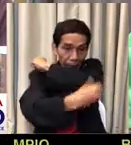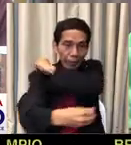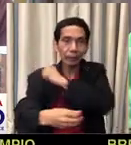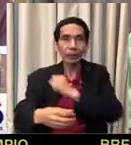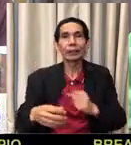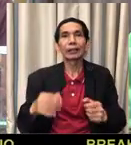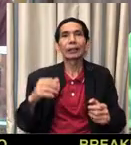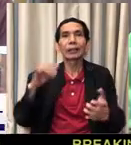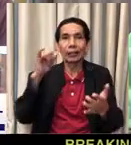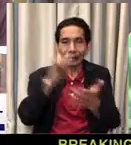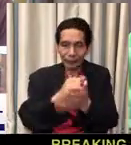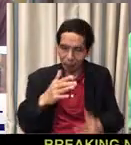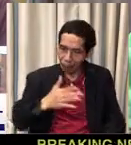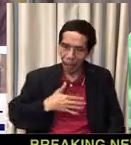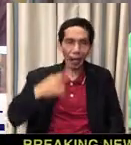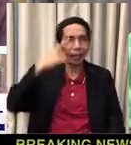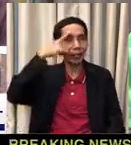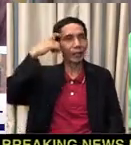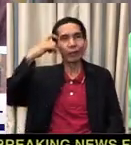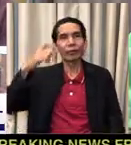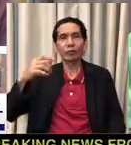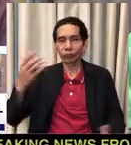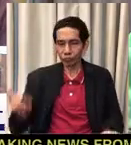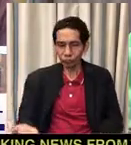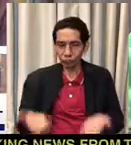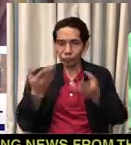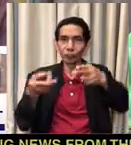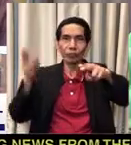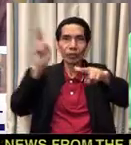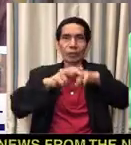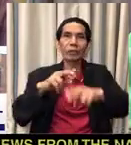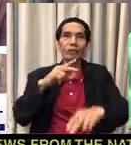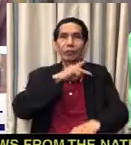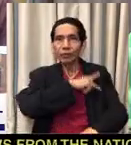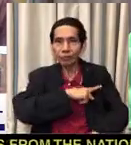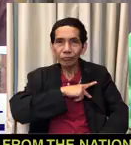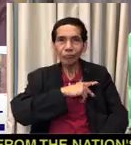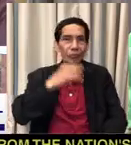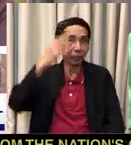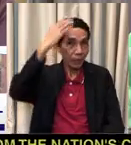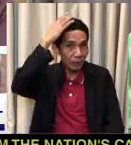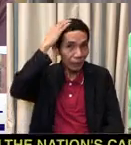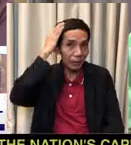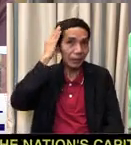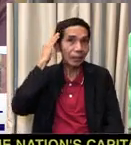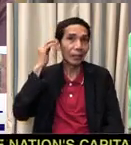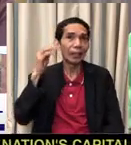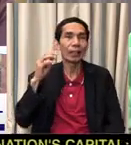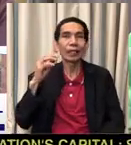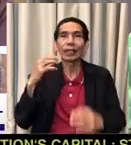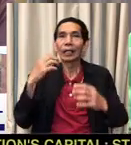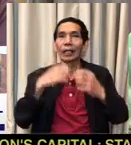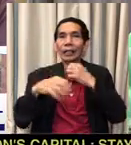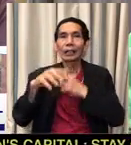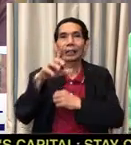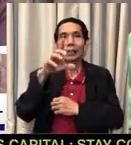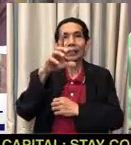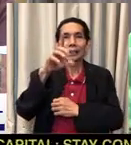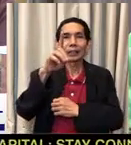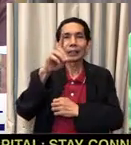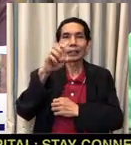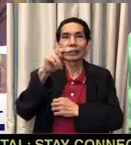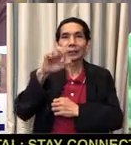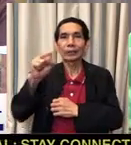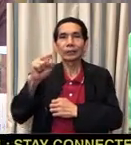Yun ang pangarap ko. Kaya talagang itinaas namin yun. Pinakiusapan ko si Architect Dennis Lacuna,